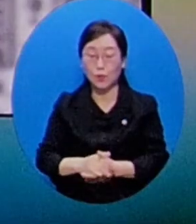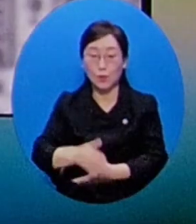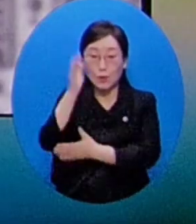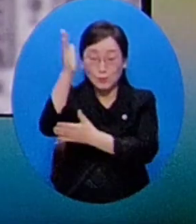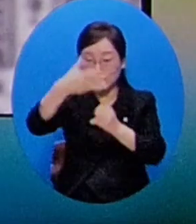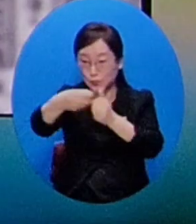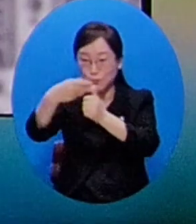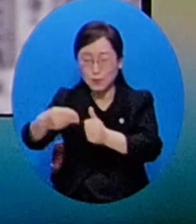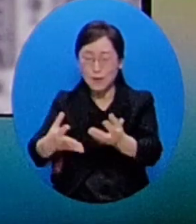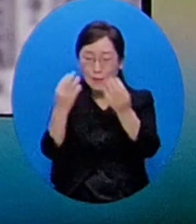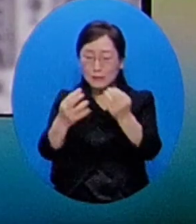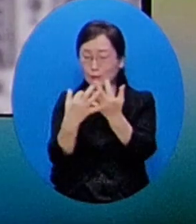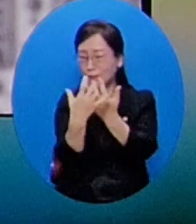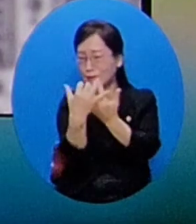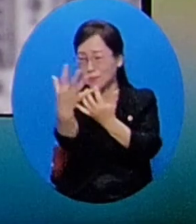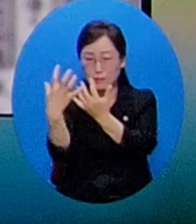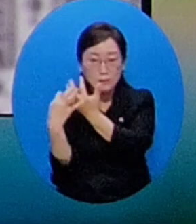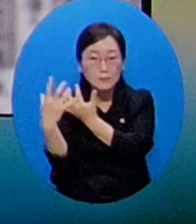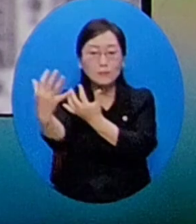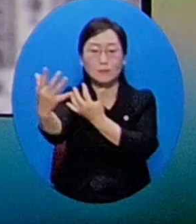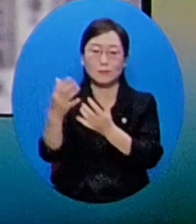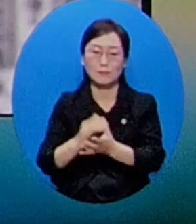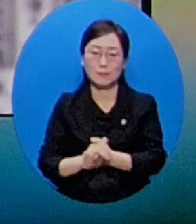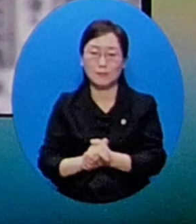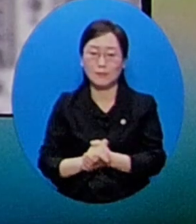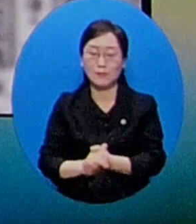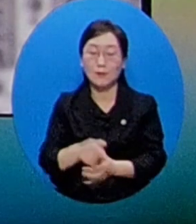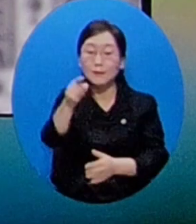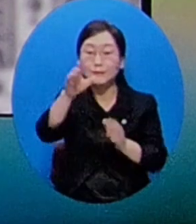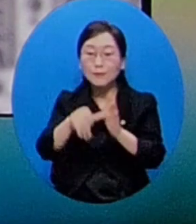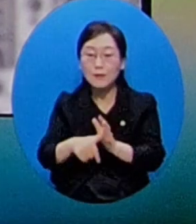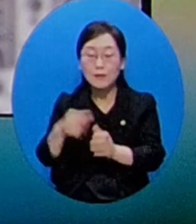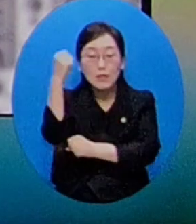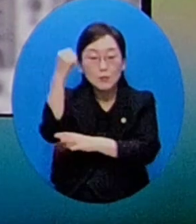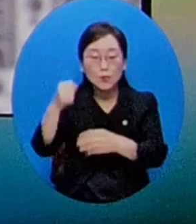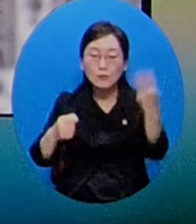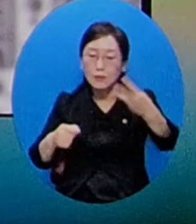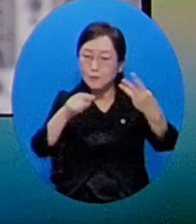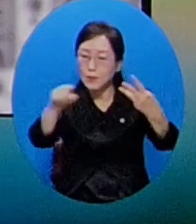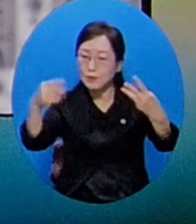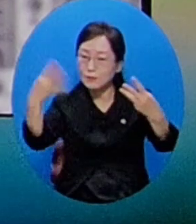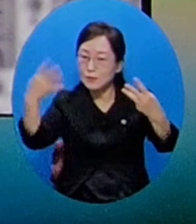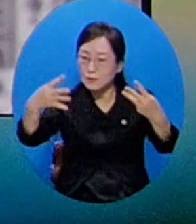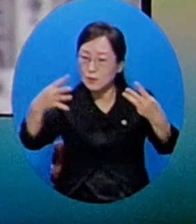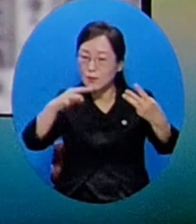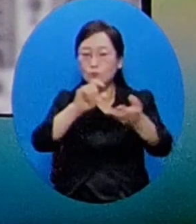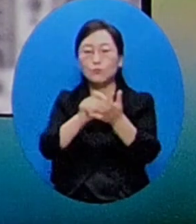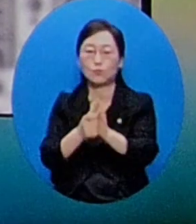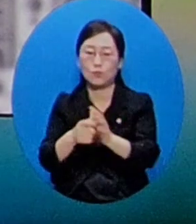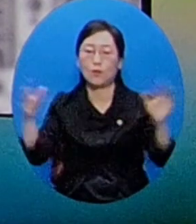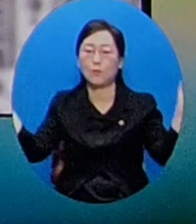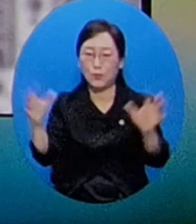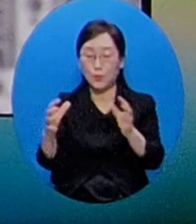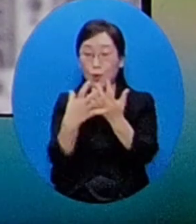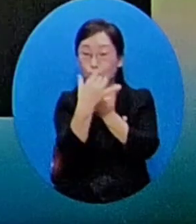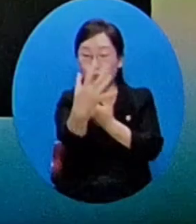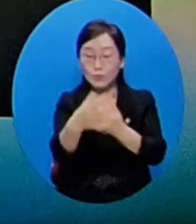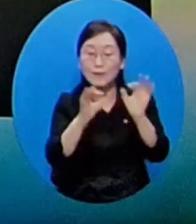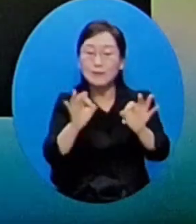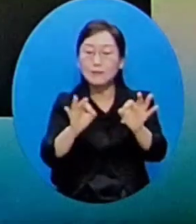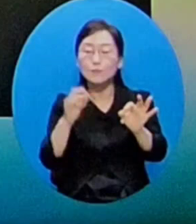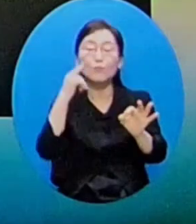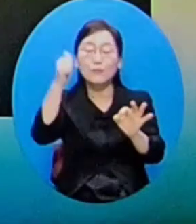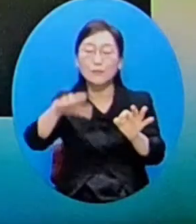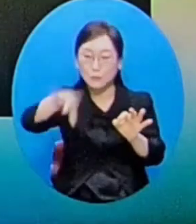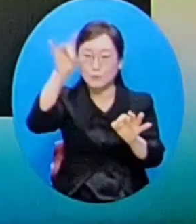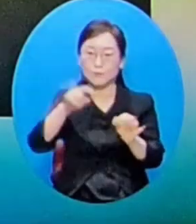열면 수천 명씩 모여들어가지고 그 당시에 기본적으로 3천 명, 4천 명 모여서 붕해한 붕해는 우리 김익동 목사님